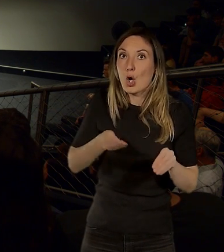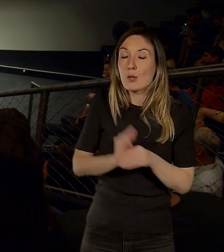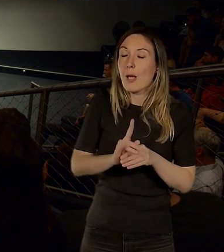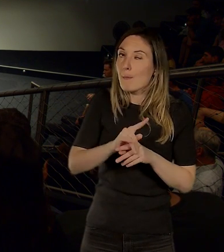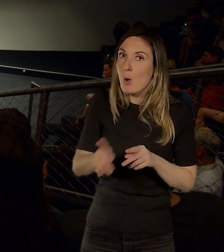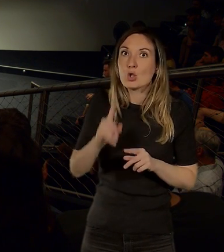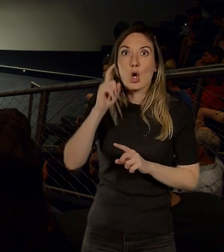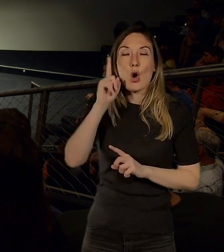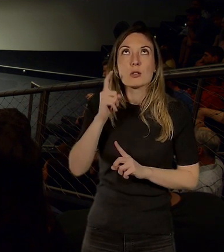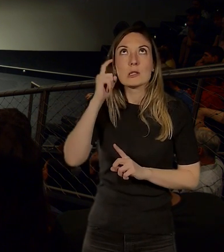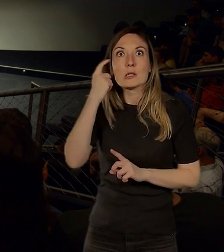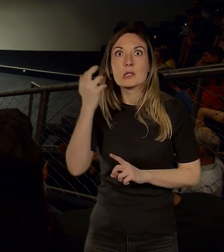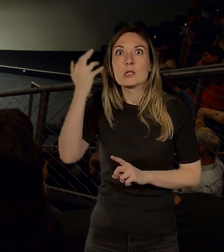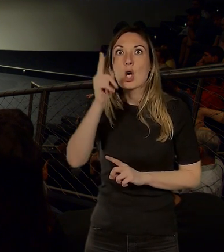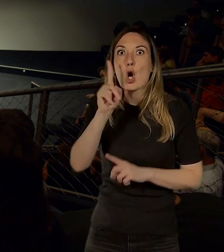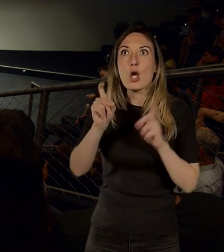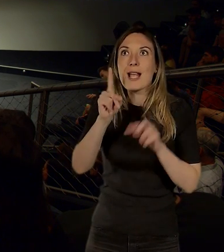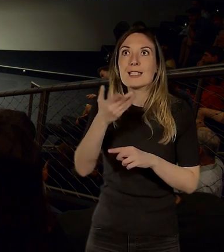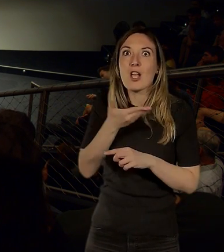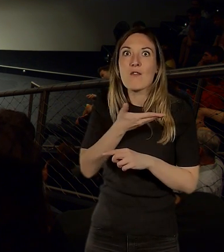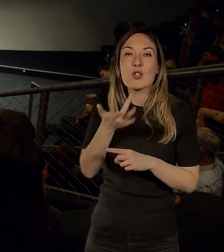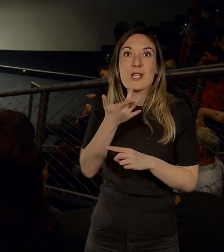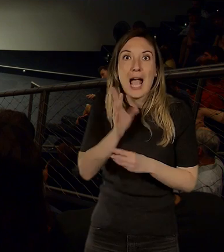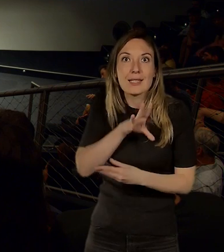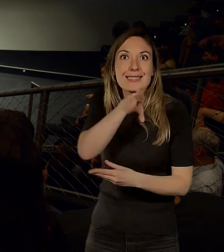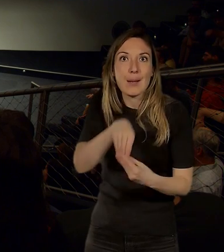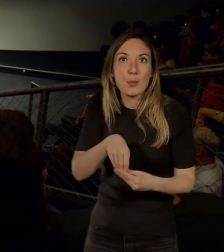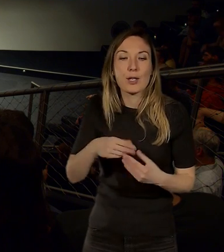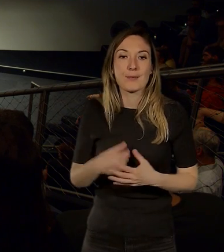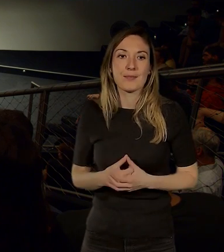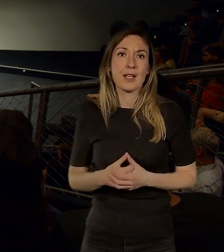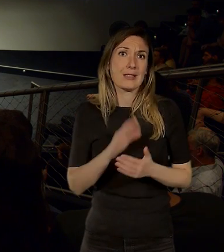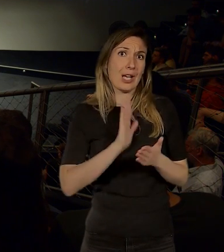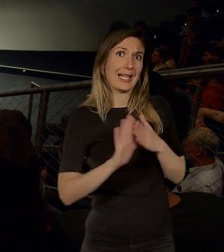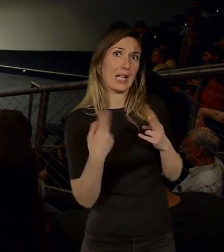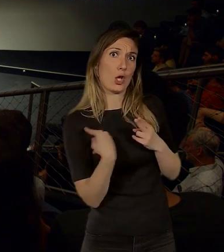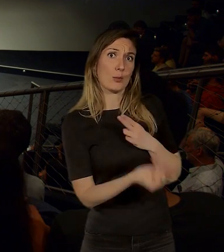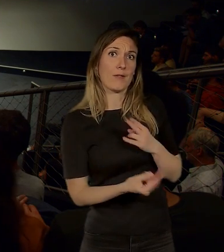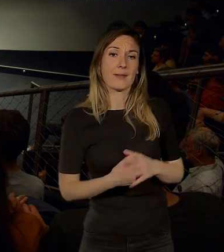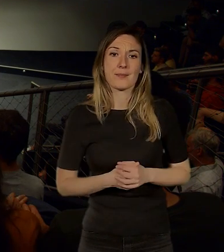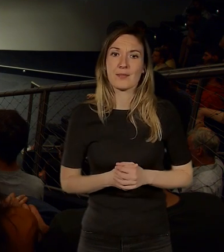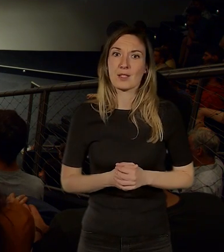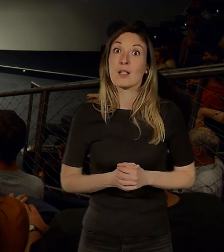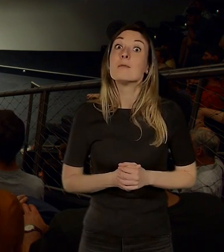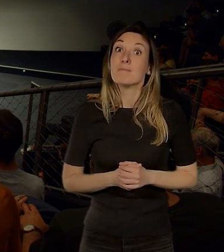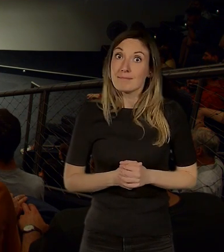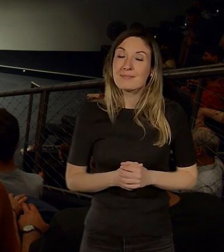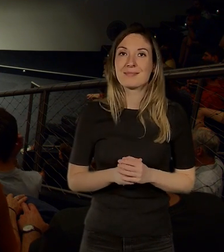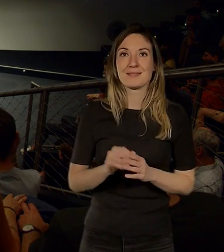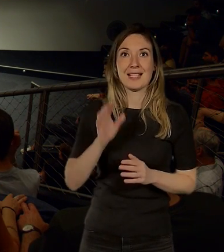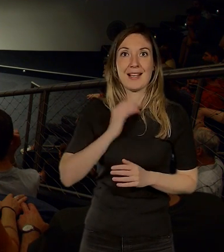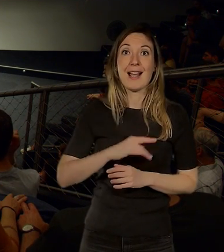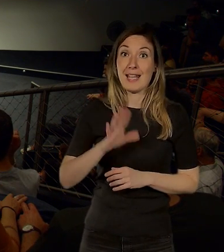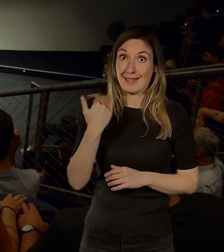jasně řečeno, jak bude zapojena veřejnost. Děkuju. Děkuju moc, aby to bylo spravedlivé, požádám vás i o rychlou odpověď. Strašně rychle, Václave, já jsem